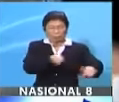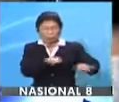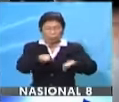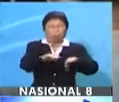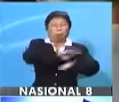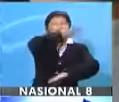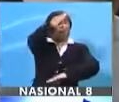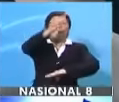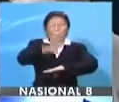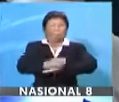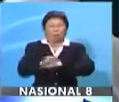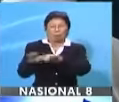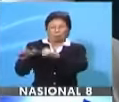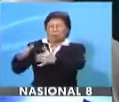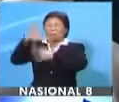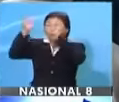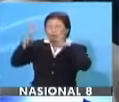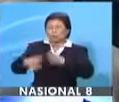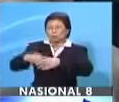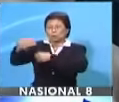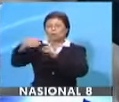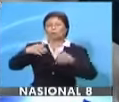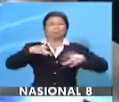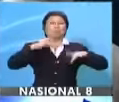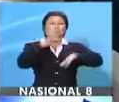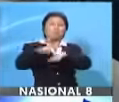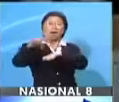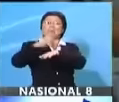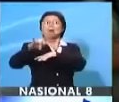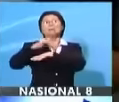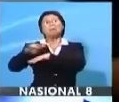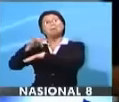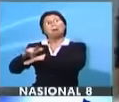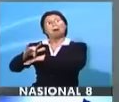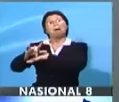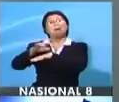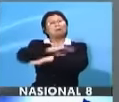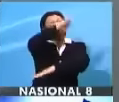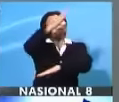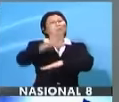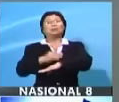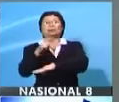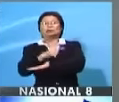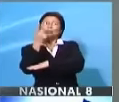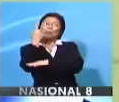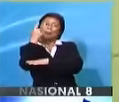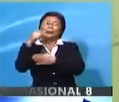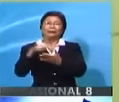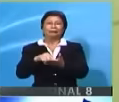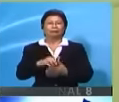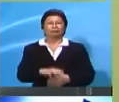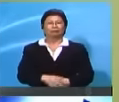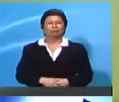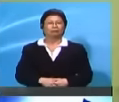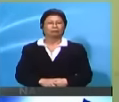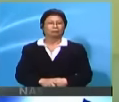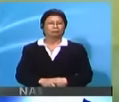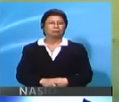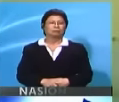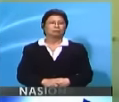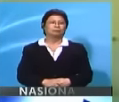itu dengan tindakan sekumpulan pelancong asing berbogel di atas gunung tertinggi di Asia Tenggara itu baru-baru ini.